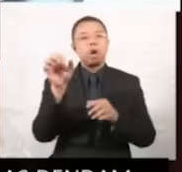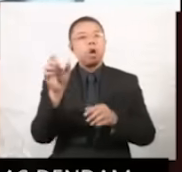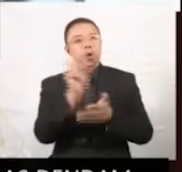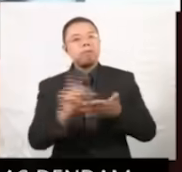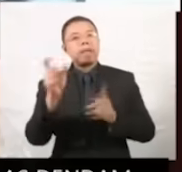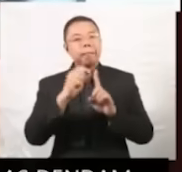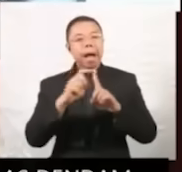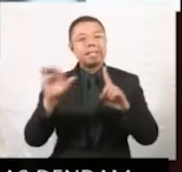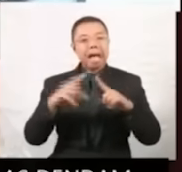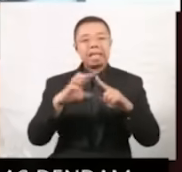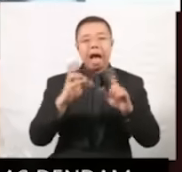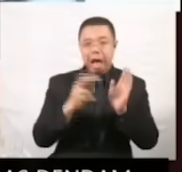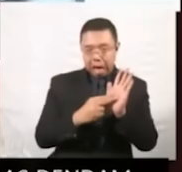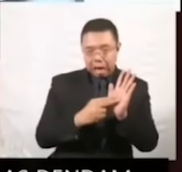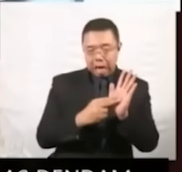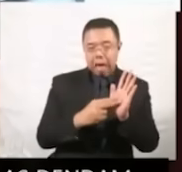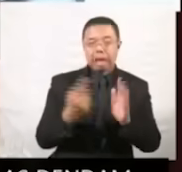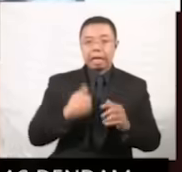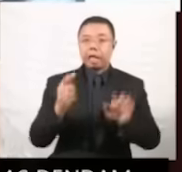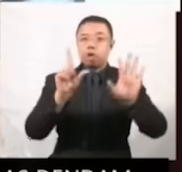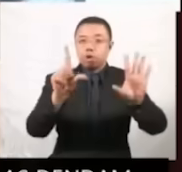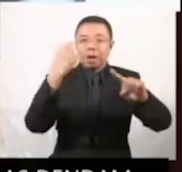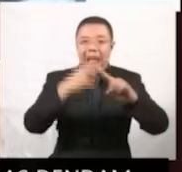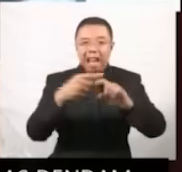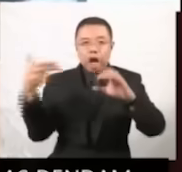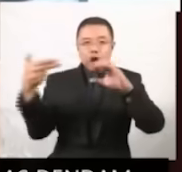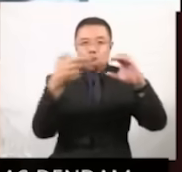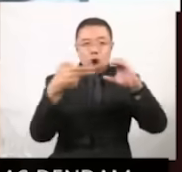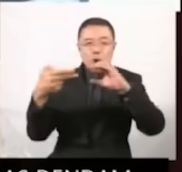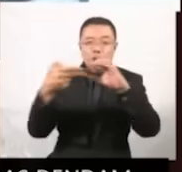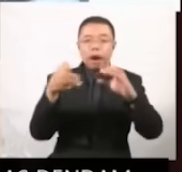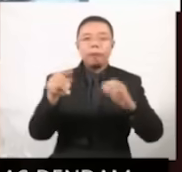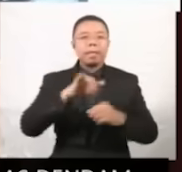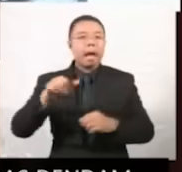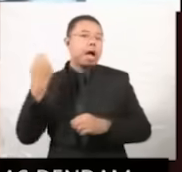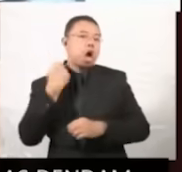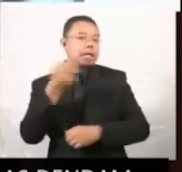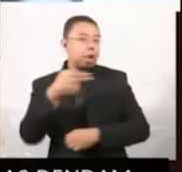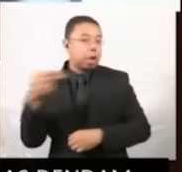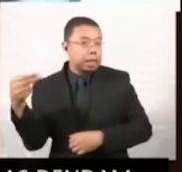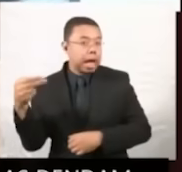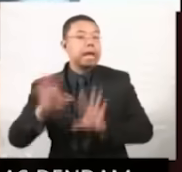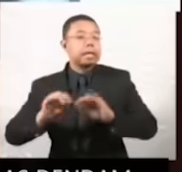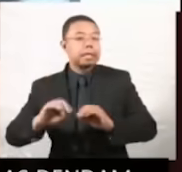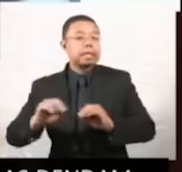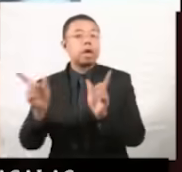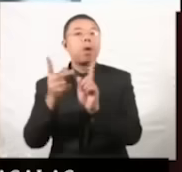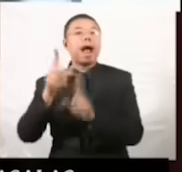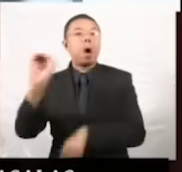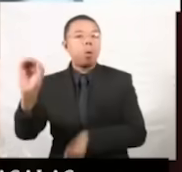Padjajaran kami tu kali Zoom meeting dengan seorang dokter Indonesia yang kerjanya di